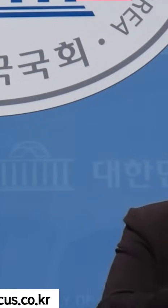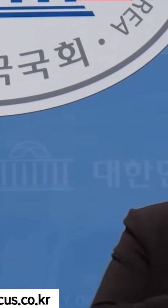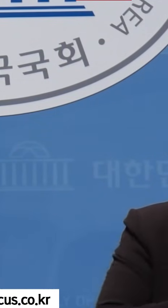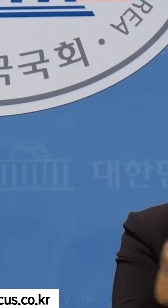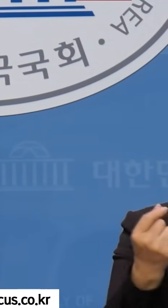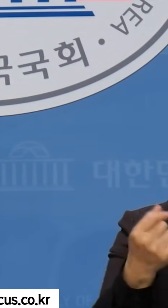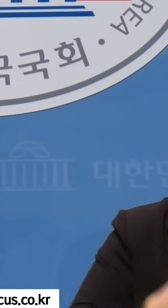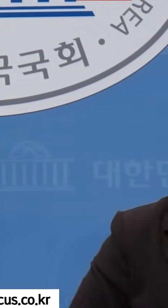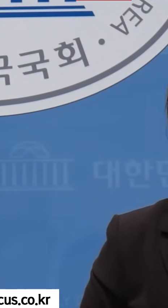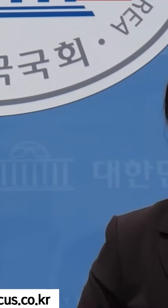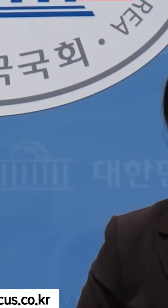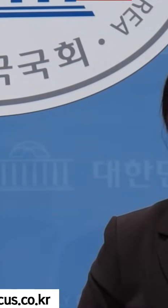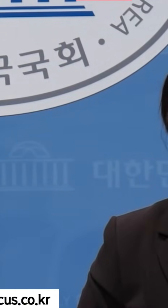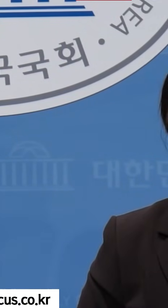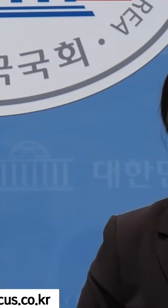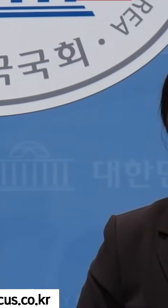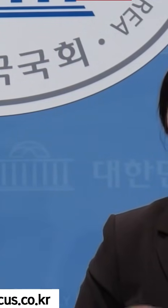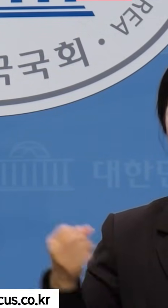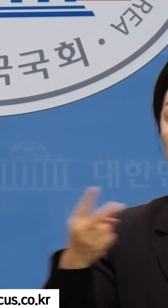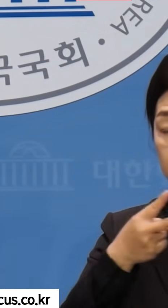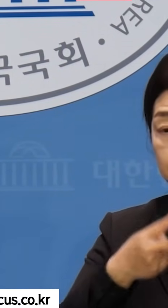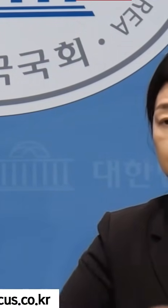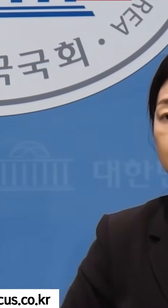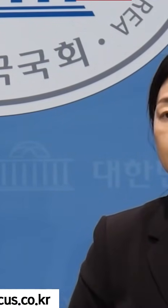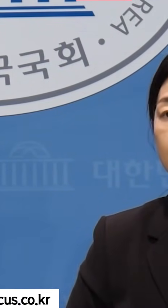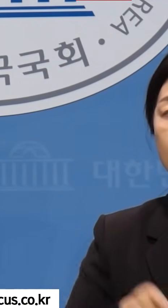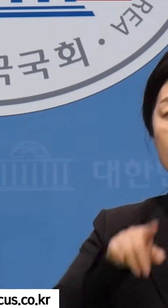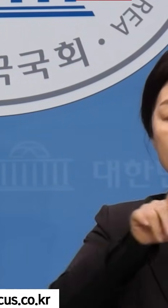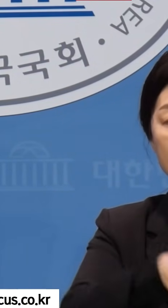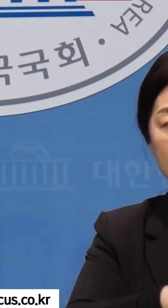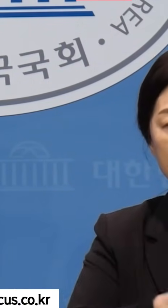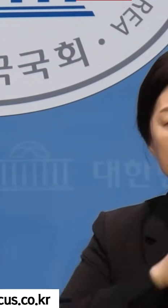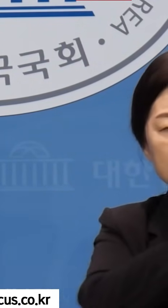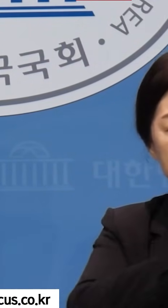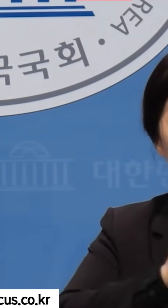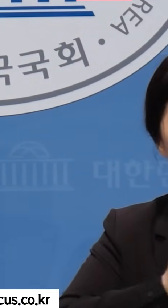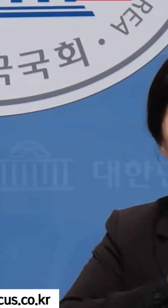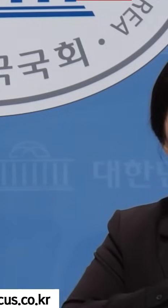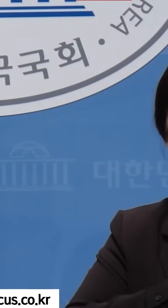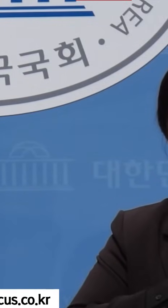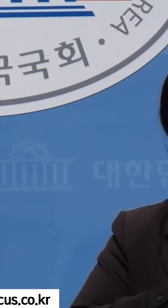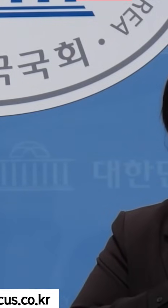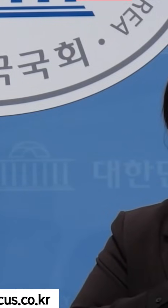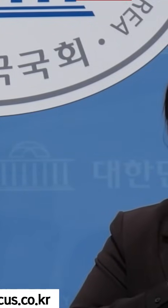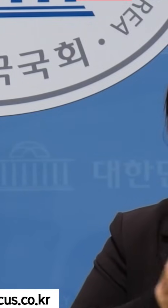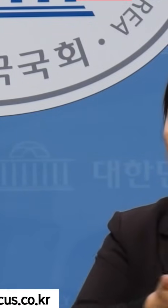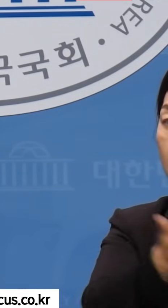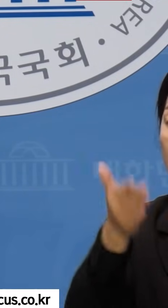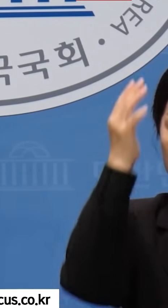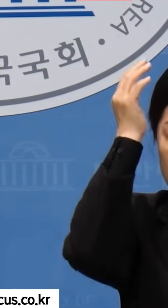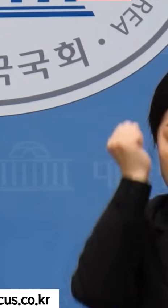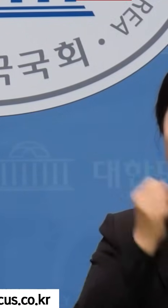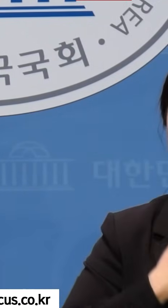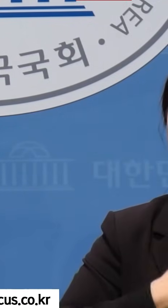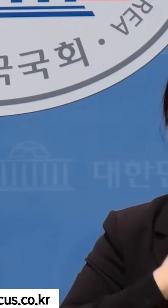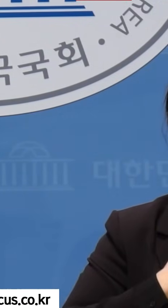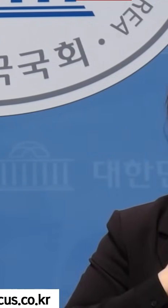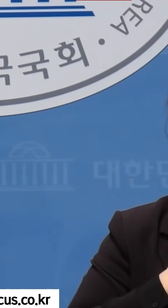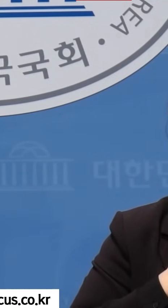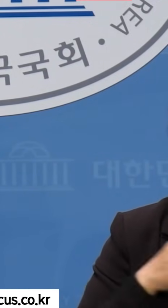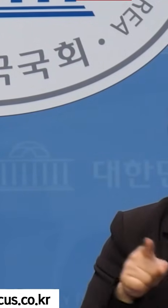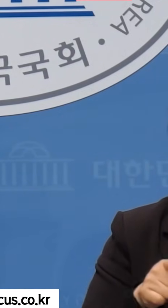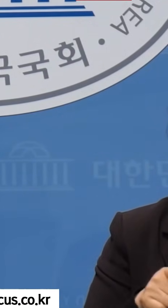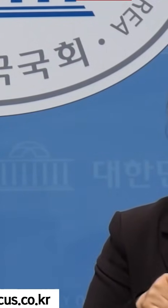볼 수 있을 것 같습니다. 한편 당시에 제기됐던 의혹은 여러분들 많이 기억하시겠지만